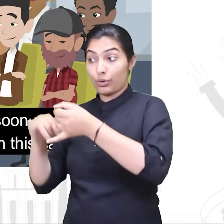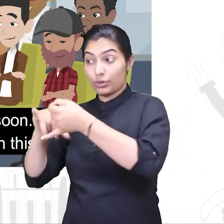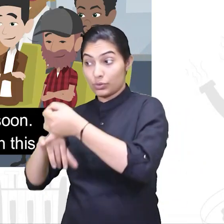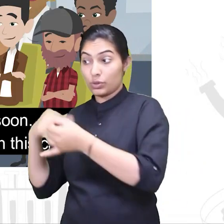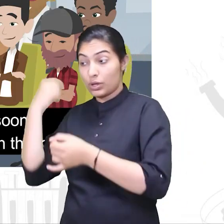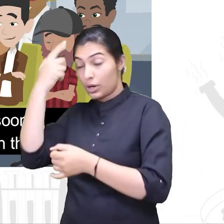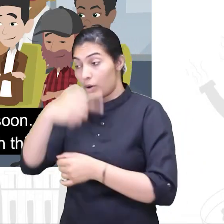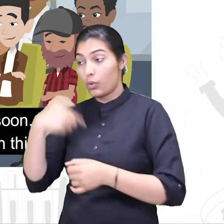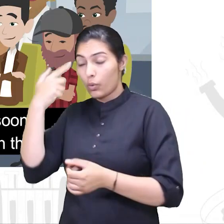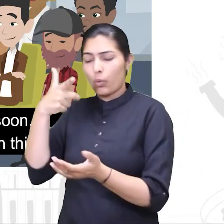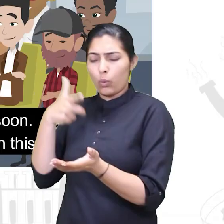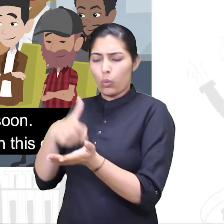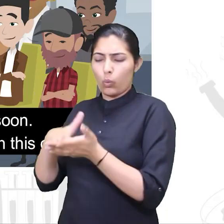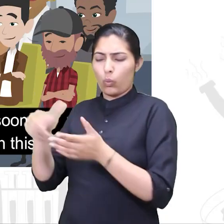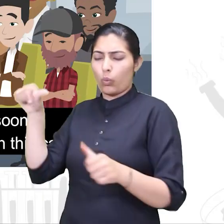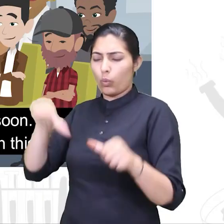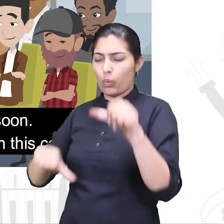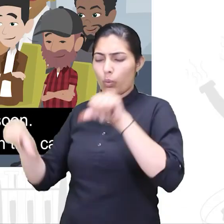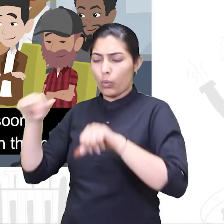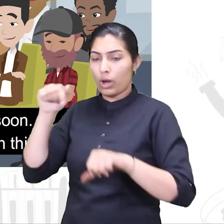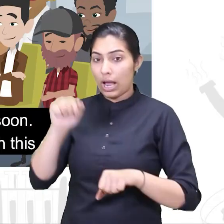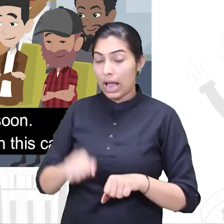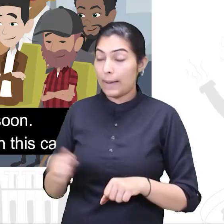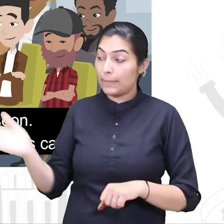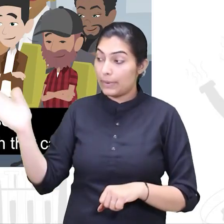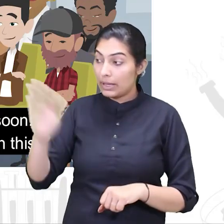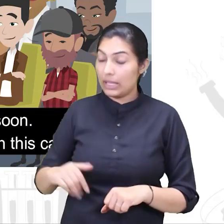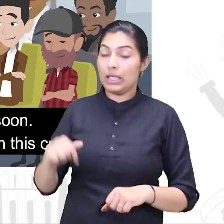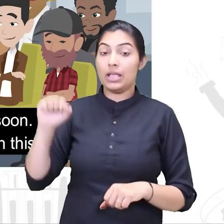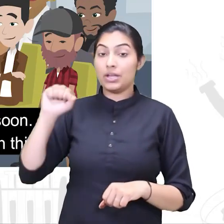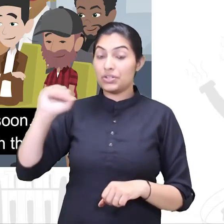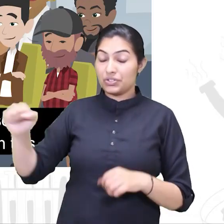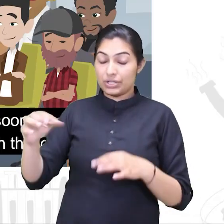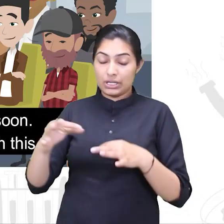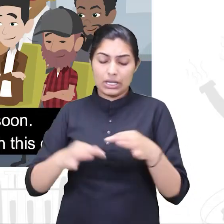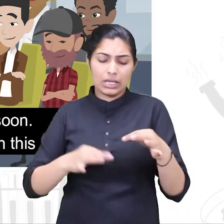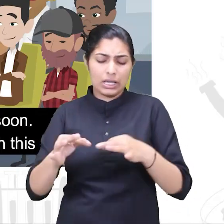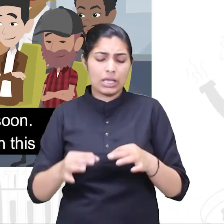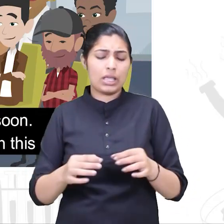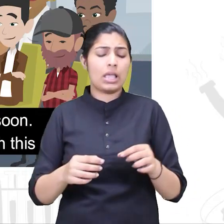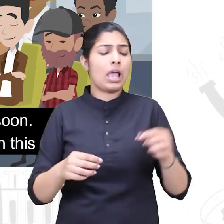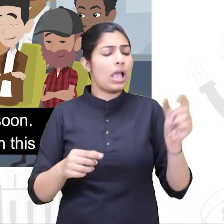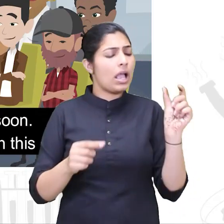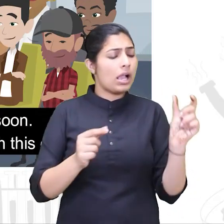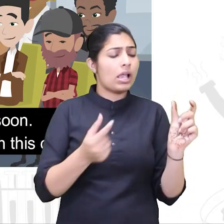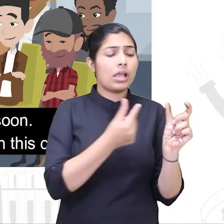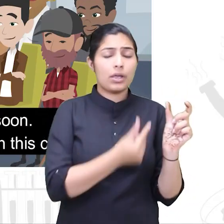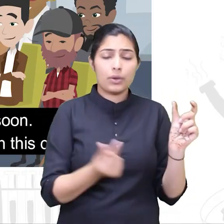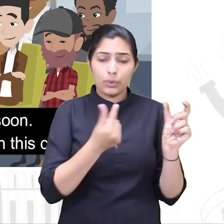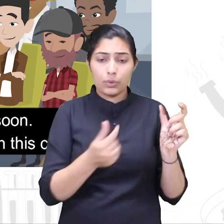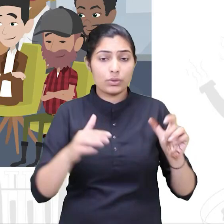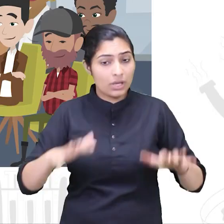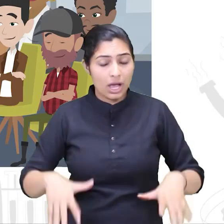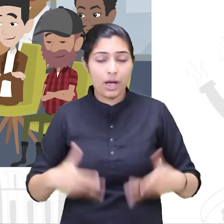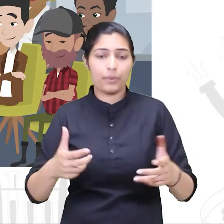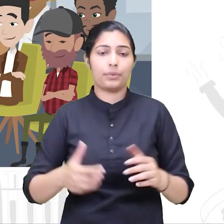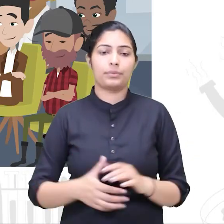वैज्ञानिक डॉक्टर सोनिया जल्द ही हमारे साथ जुड़ेंगी। वह बताएंगी कि इस कार्ड से मिट्टी के मापदंडों की जांच कैसे